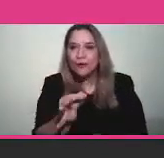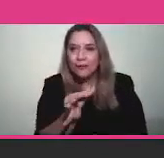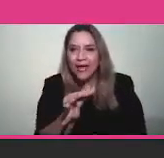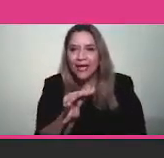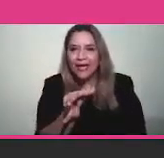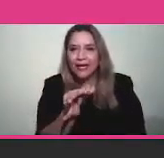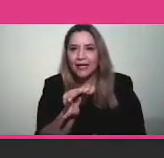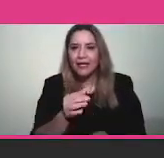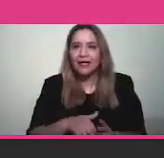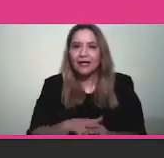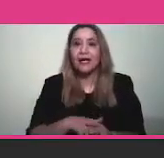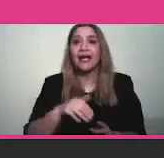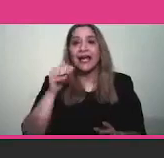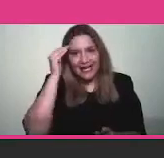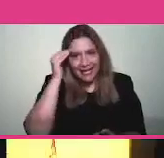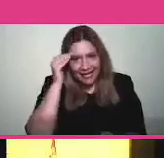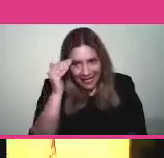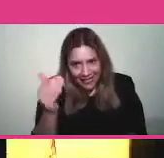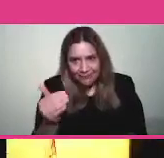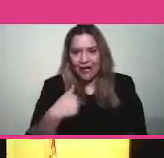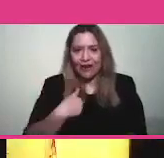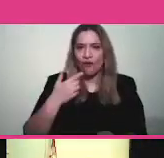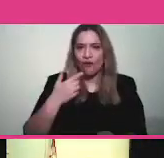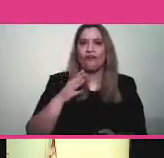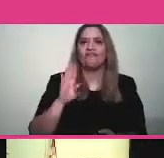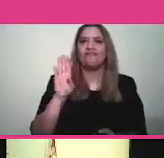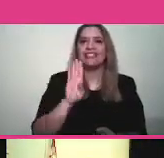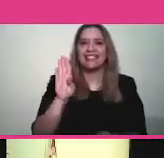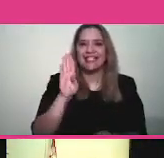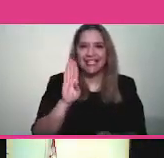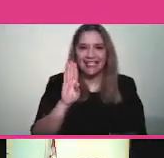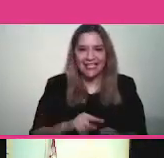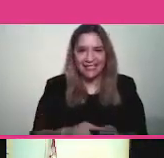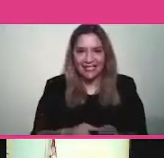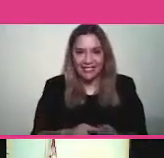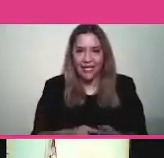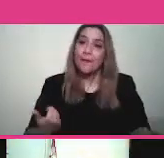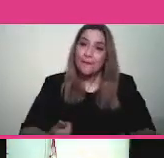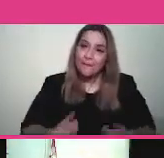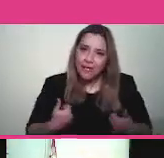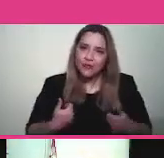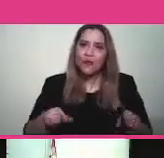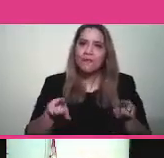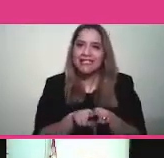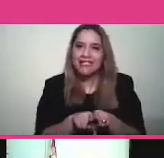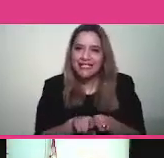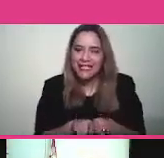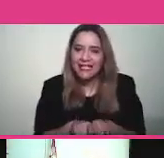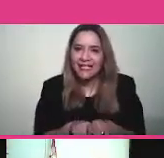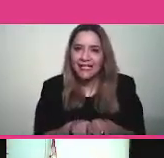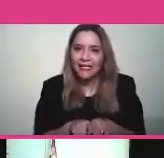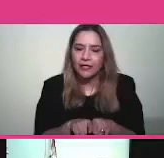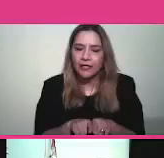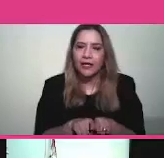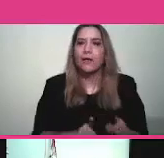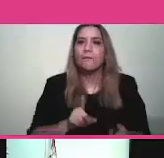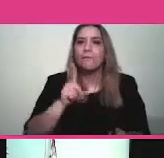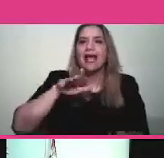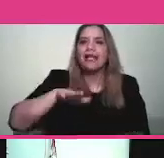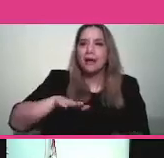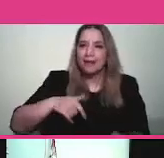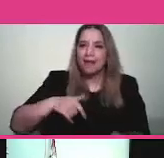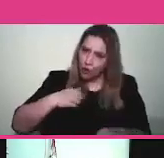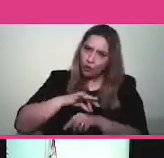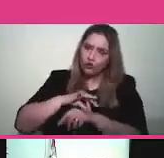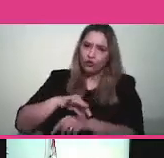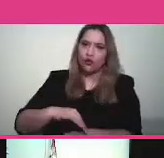Καλησπέρα, Σιμίνα. Είναι η ΔΕΗ Βασιλική. Και παίζουμε μαζί με, την, με ένα από τα παιδιά που συνοδεύω,